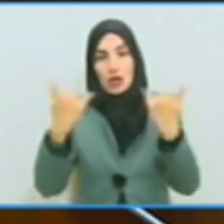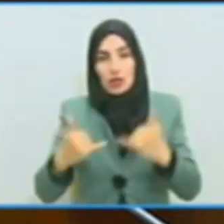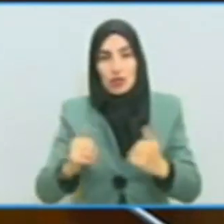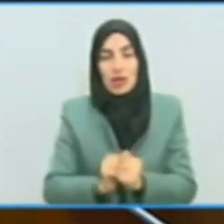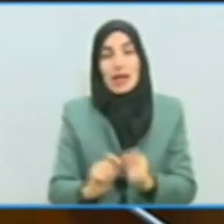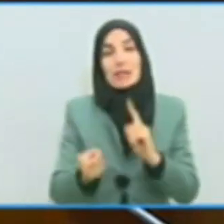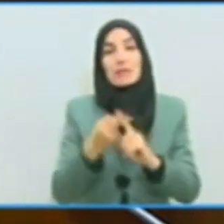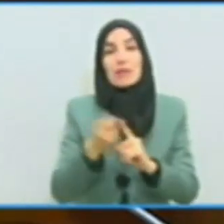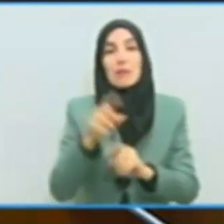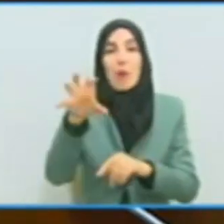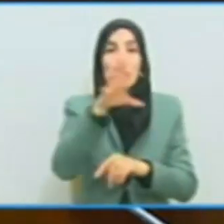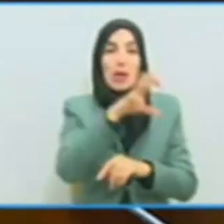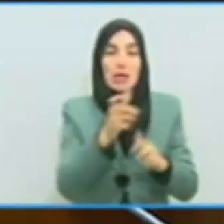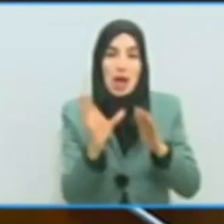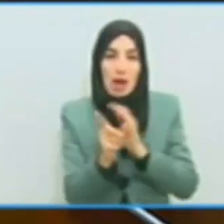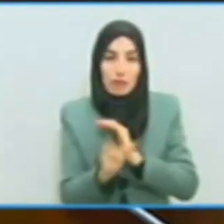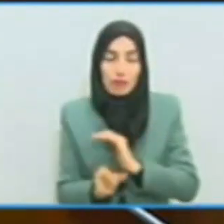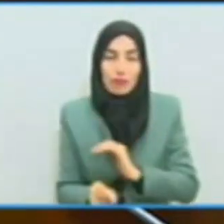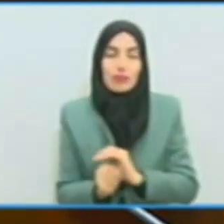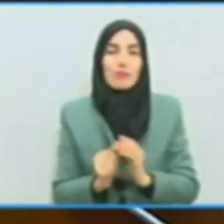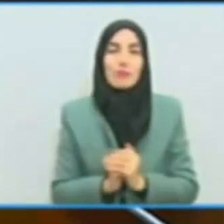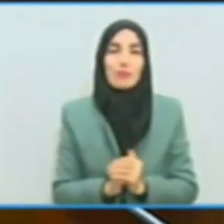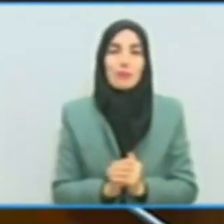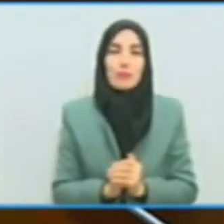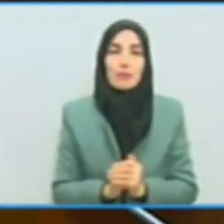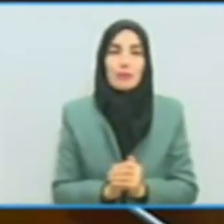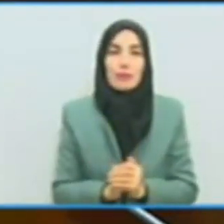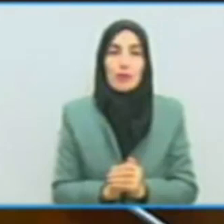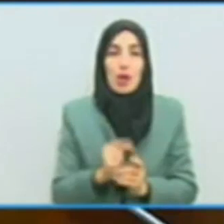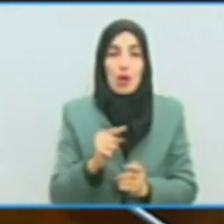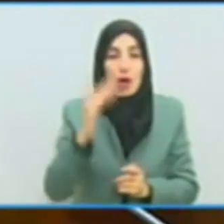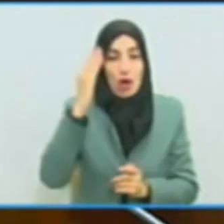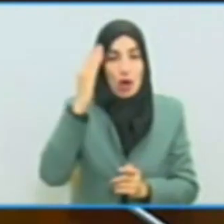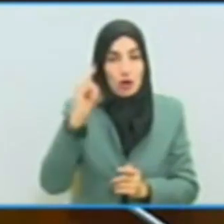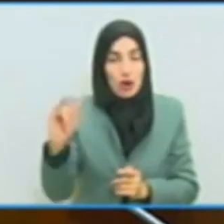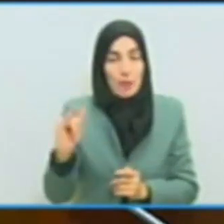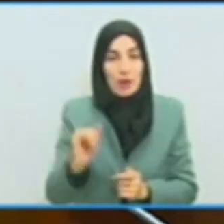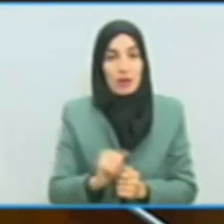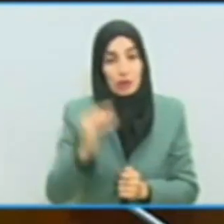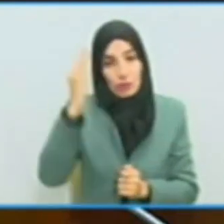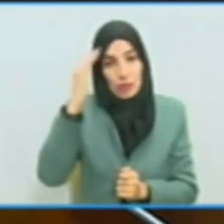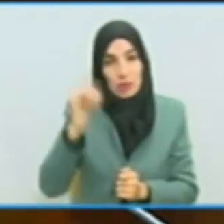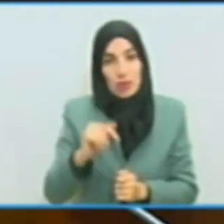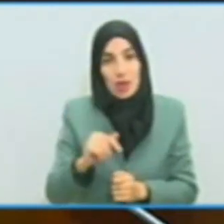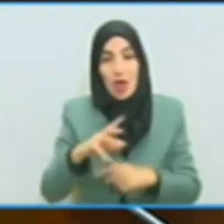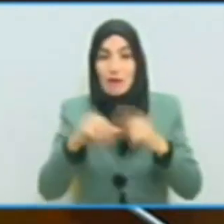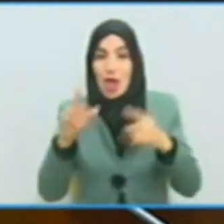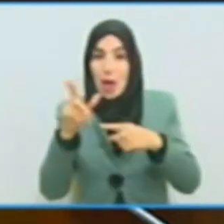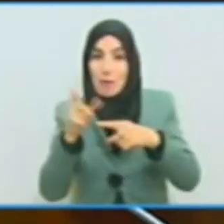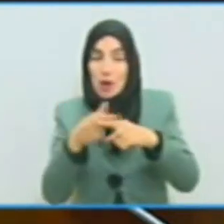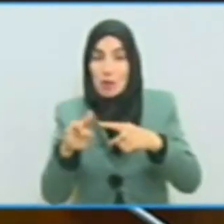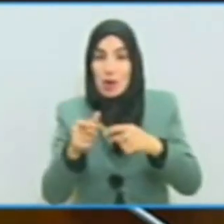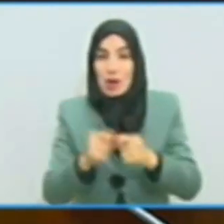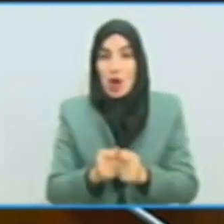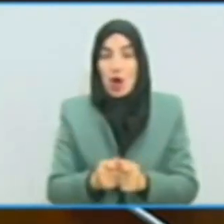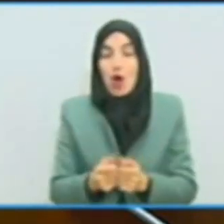بعض الدول الإفريقية أو البلدان الإفريقية. لا يخفى عليكم سيدي النائب المحترم أن إنجاز فيلم بهذا الحجم يتطلب